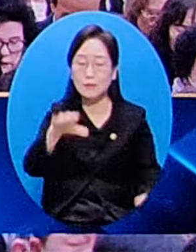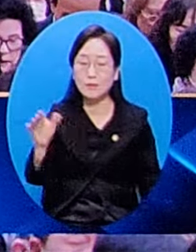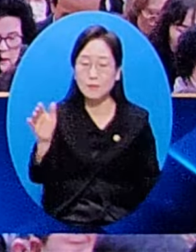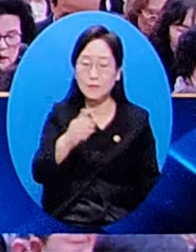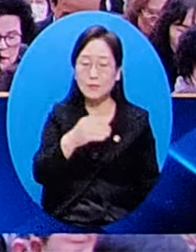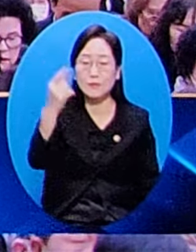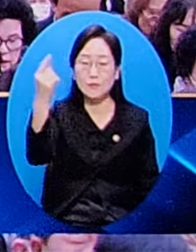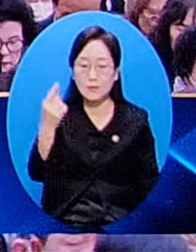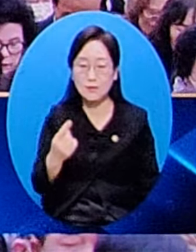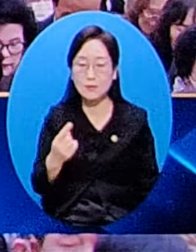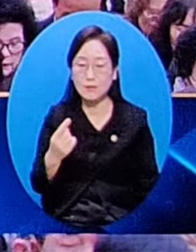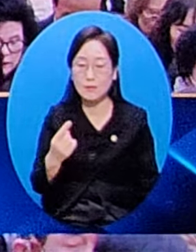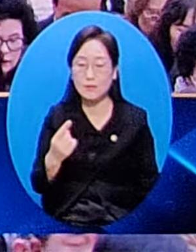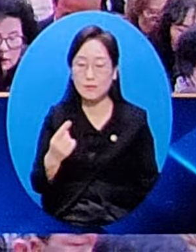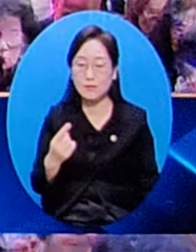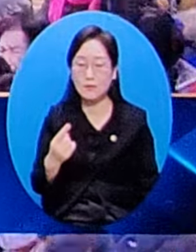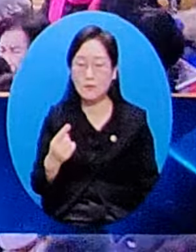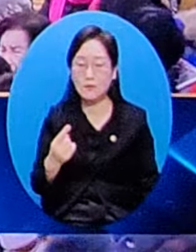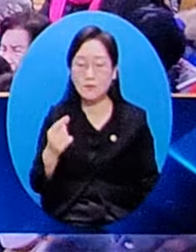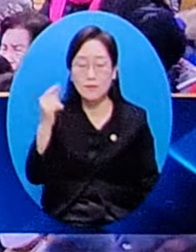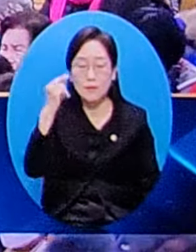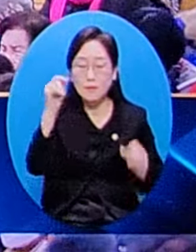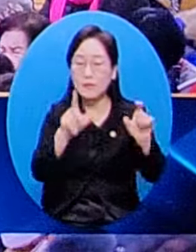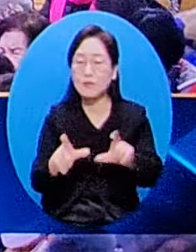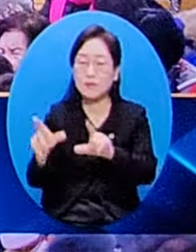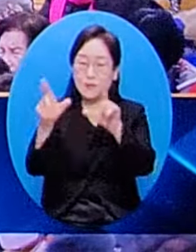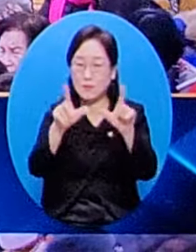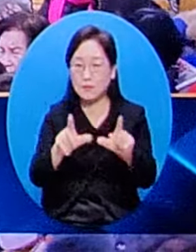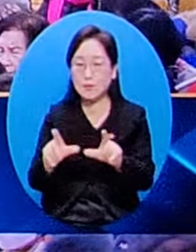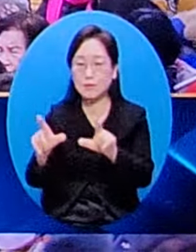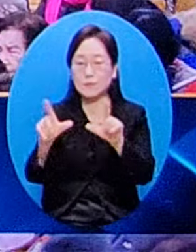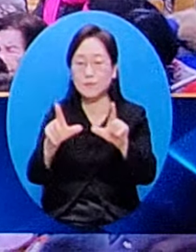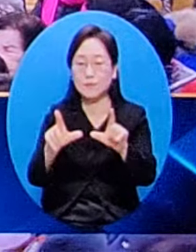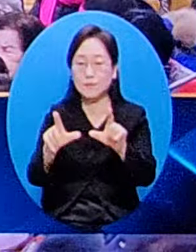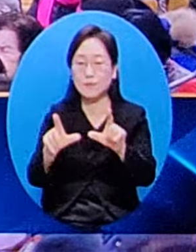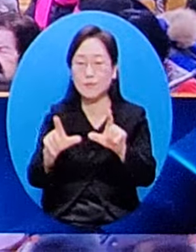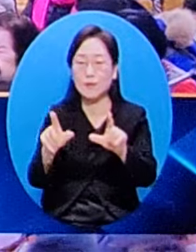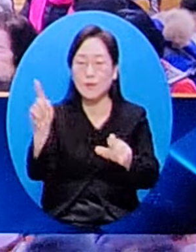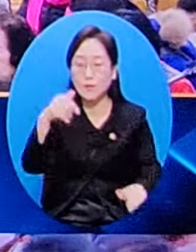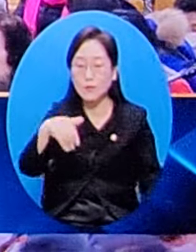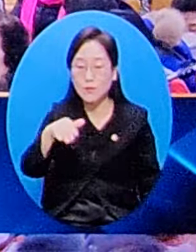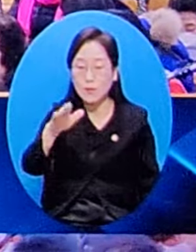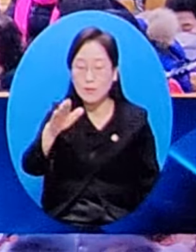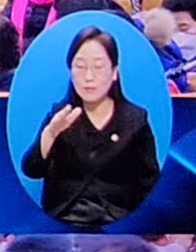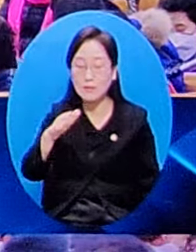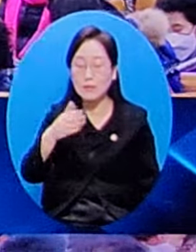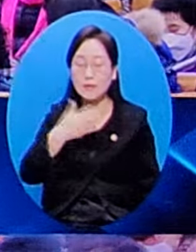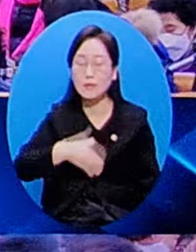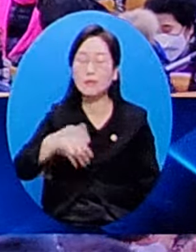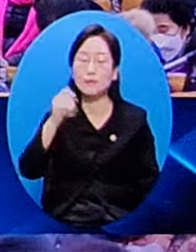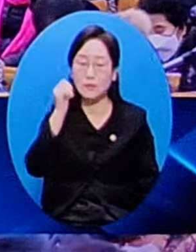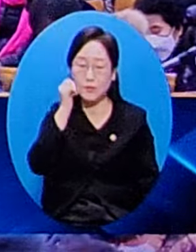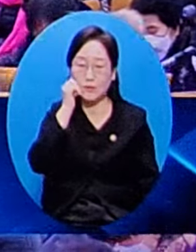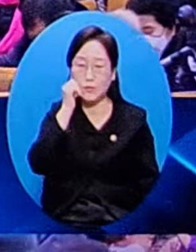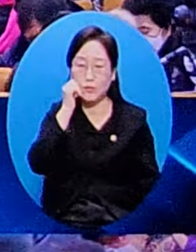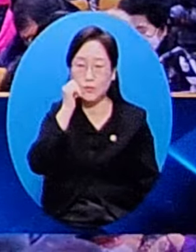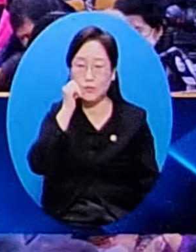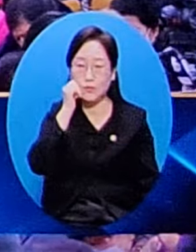어디에서 와서 왜 살며 어디로 가는지 알지 못하고